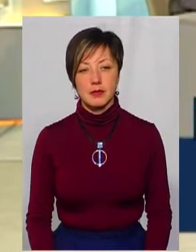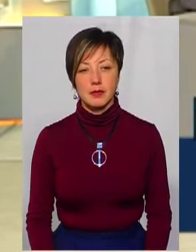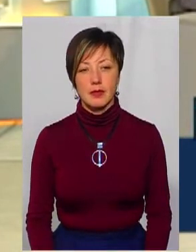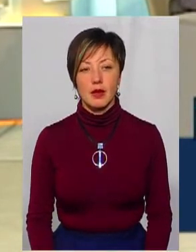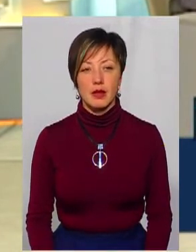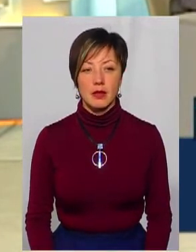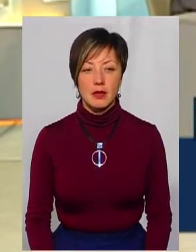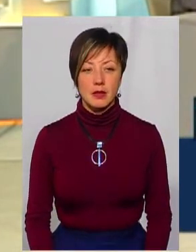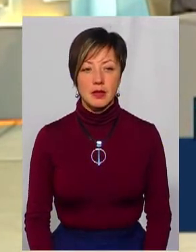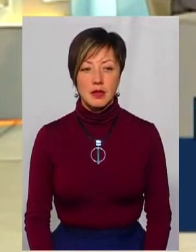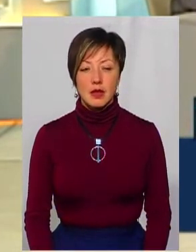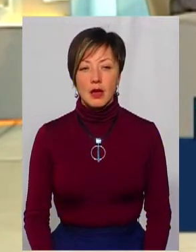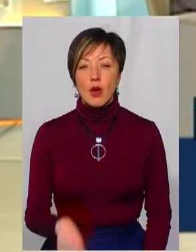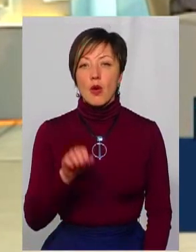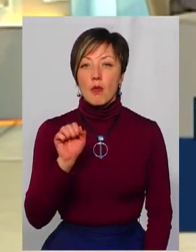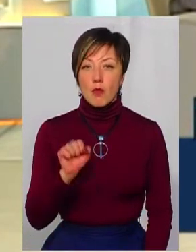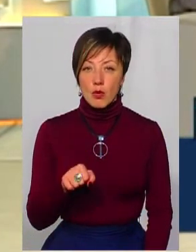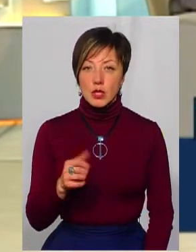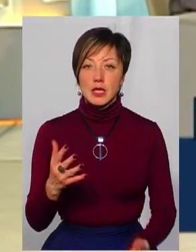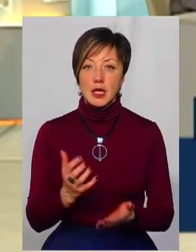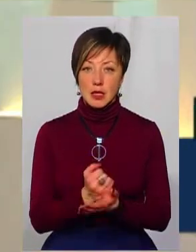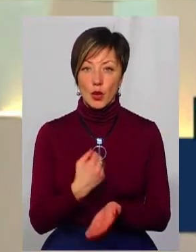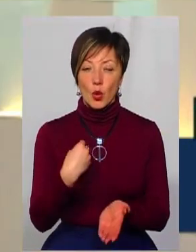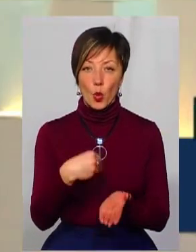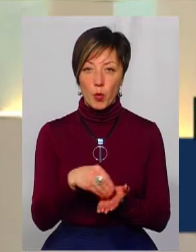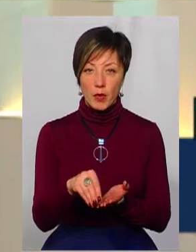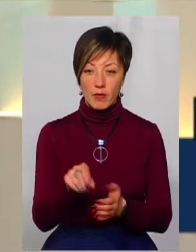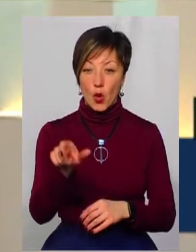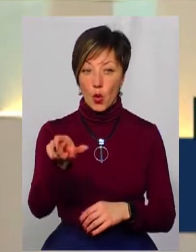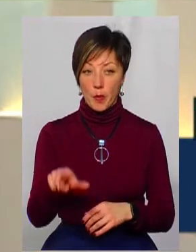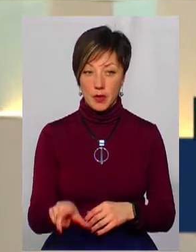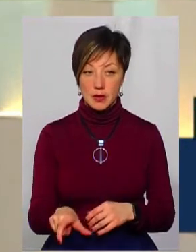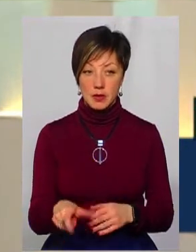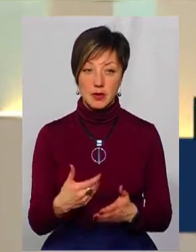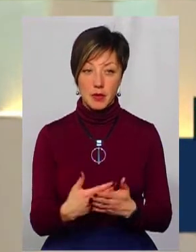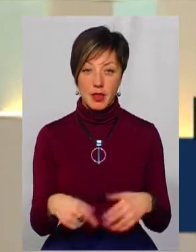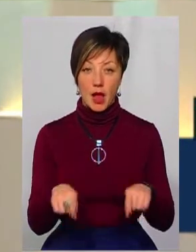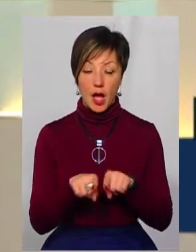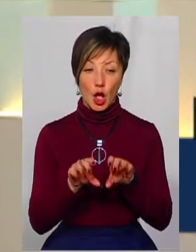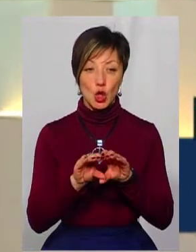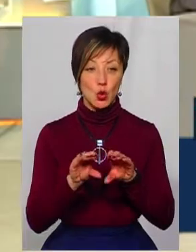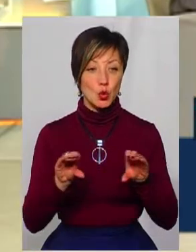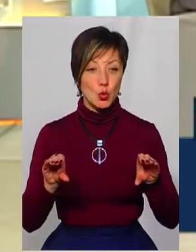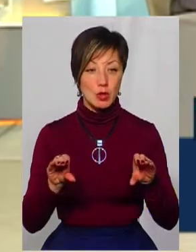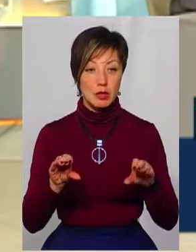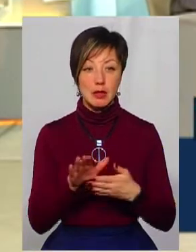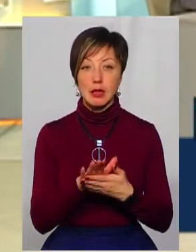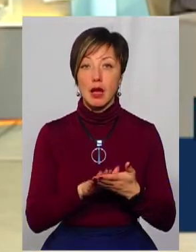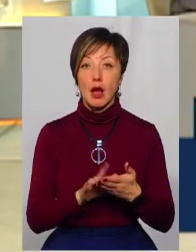знайти, скажімо, купив громадянин такий тюнер, що далі йому